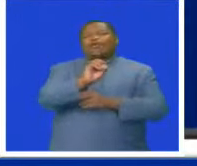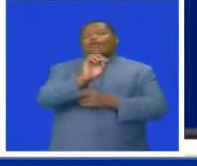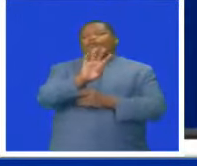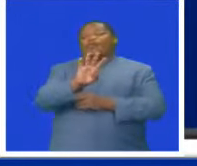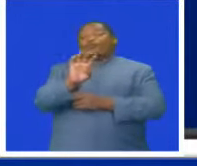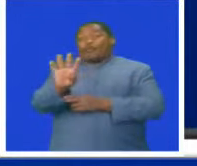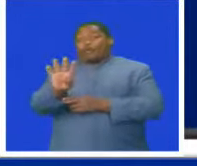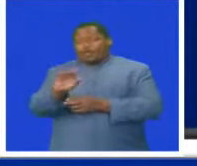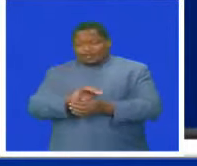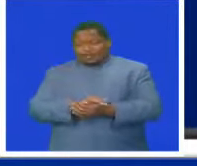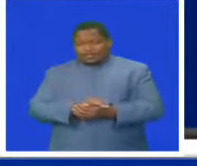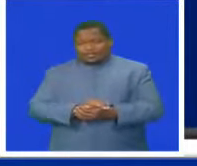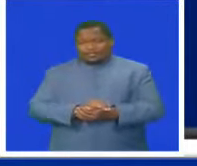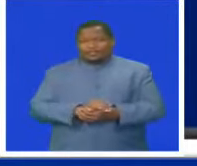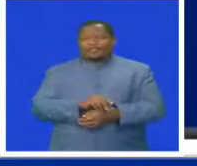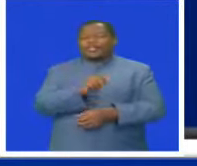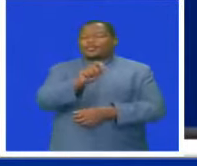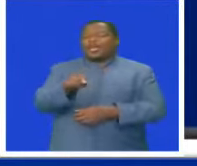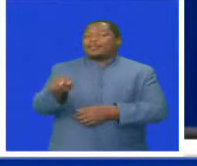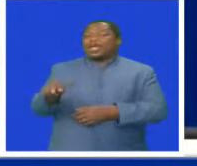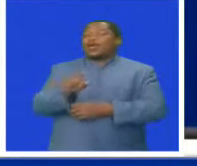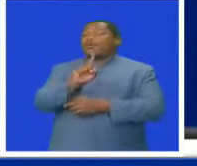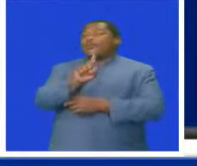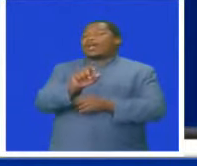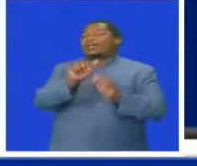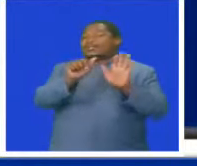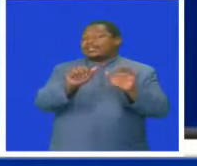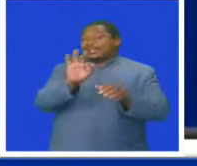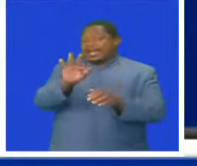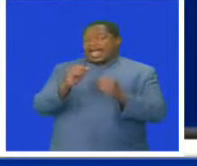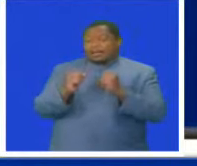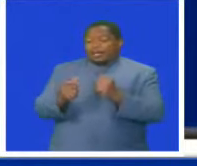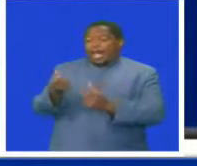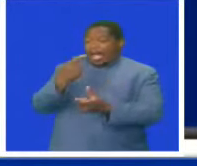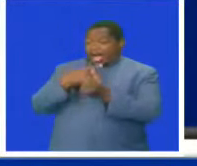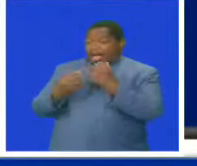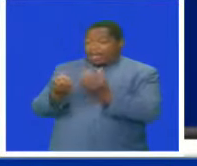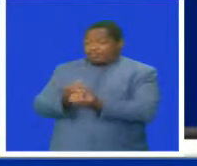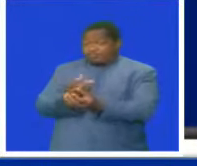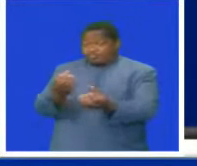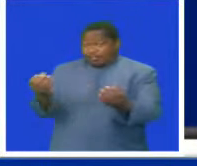ku-6044. Bangu 163 labalashelwa lomkhuhlane, bangu